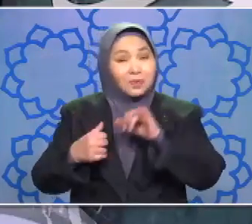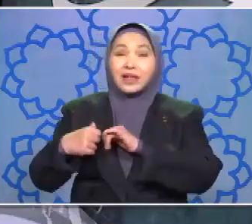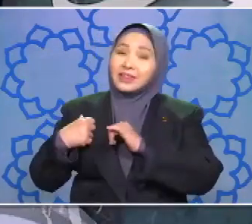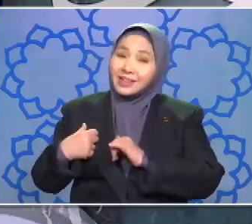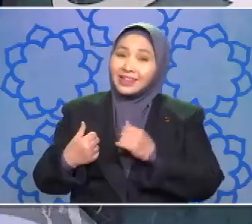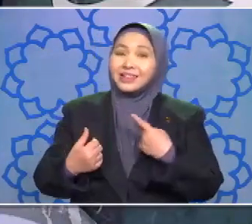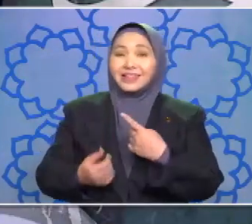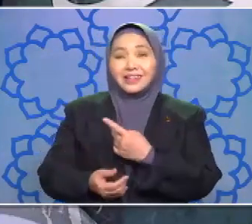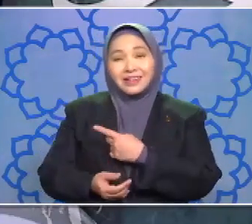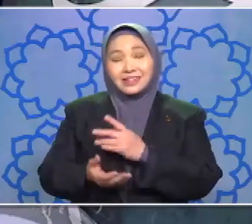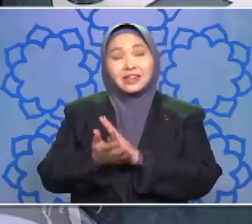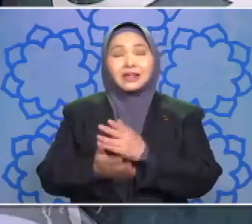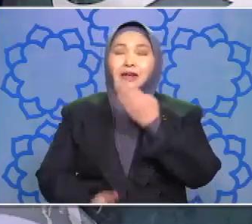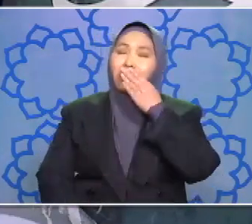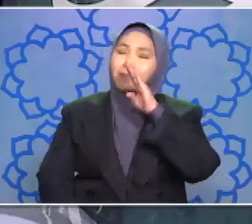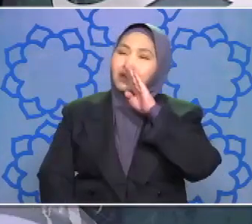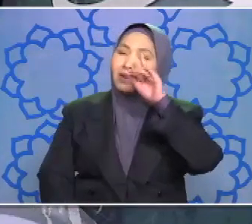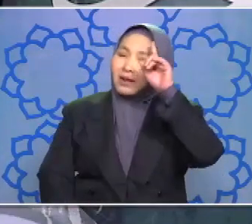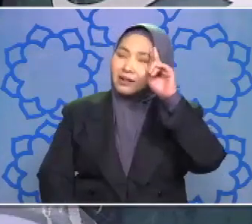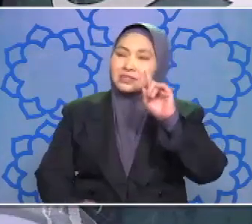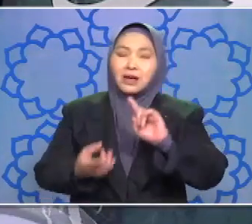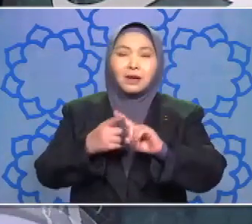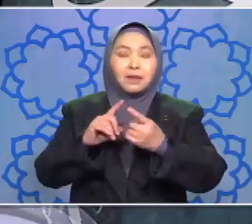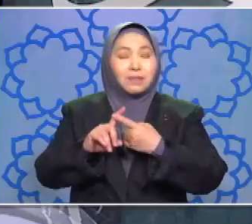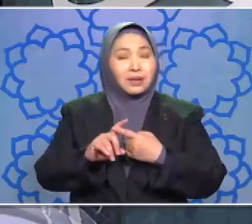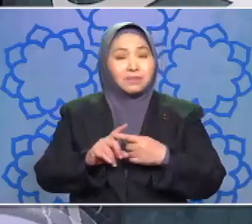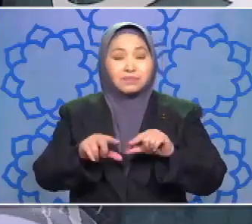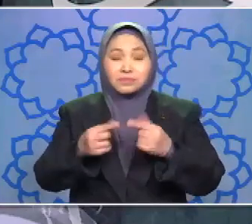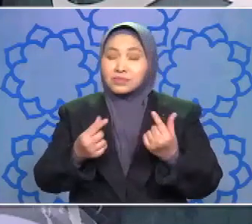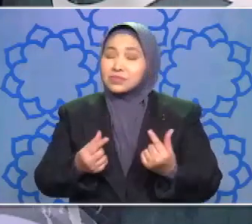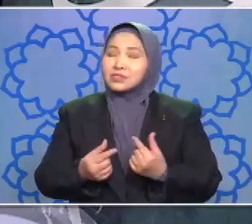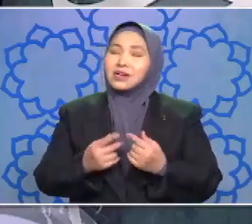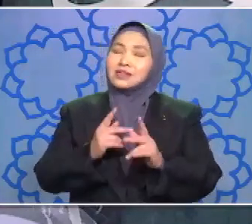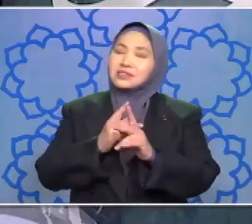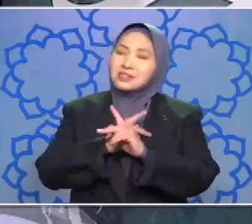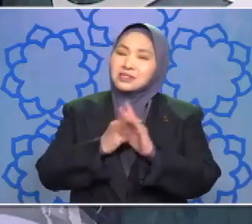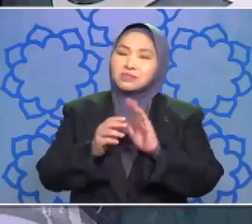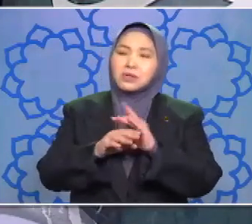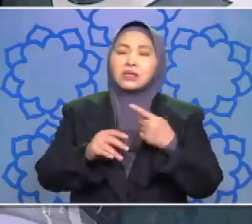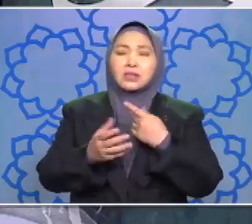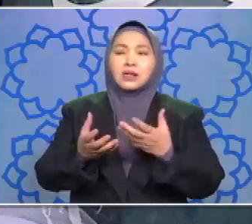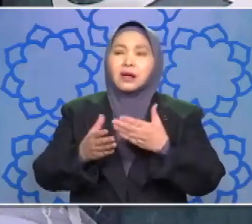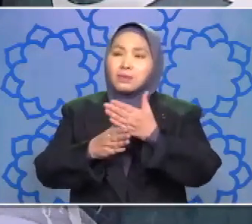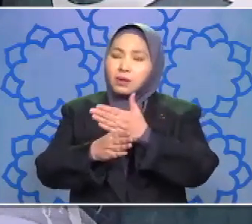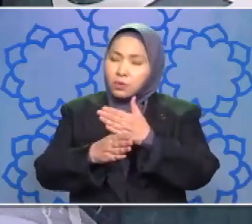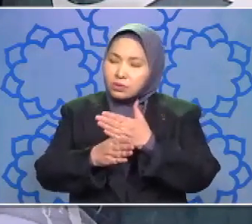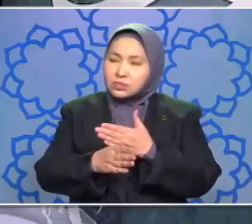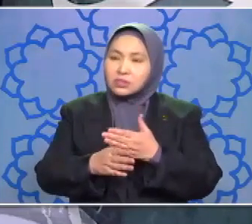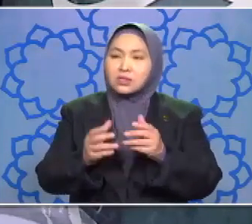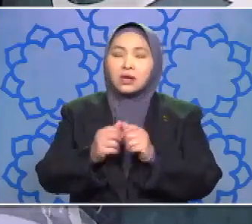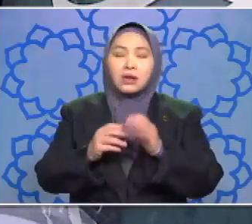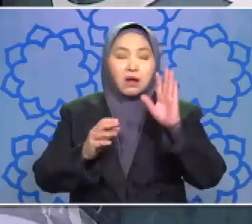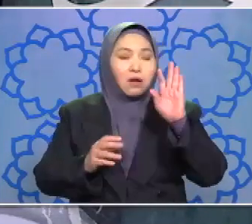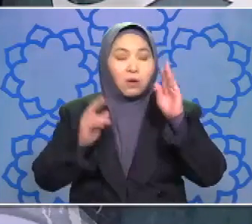Jadi alhamdulillah tuan-tuan dan puan-puan sahabat Al-Quran yang dikasihi Allah Subhanahu wa taala sekalian, kita nak berkongsi sedikit ya Ustaz Fazrul